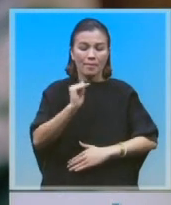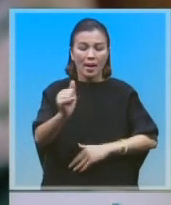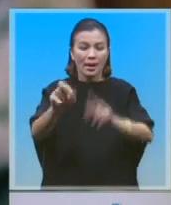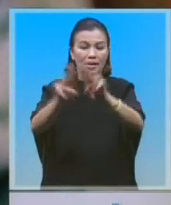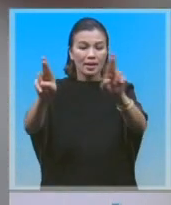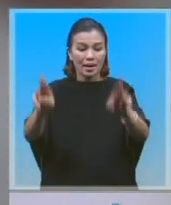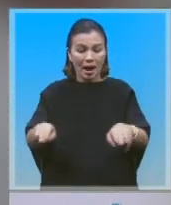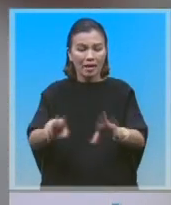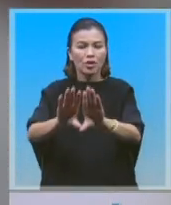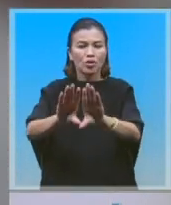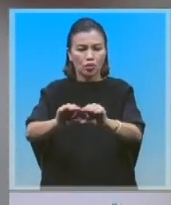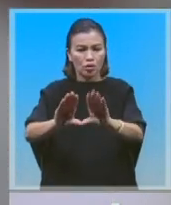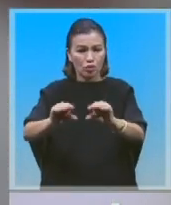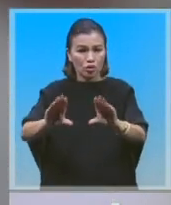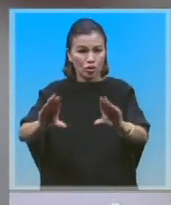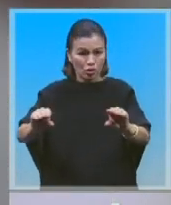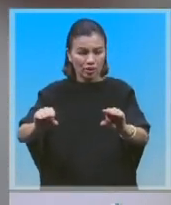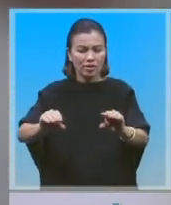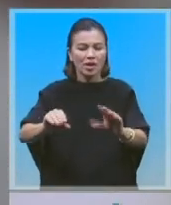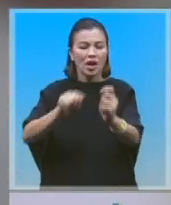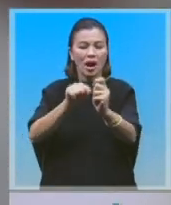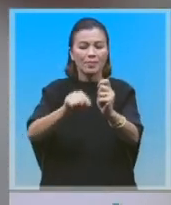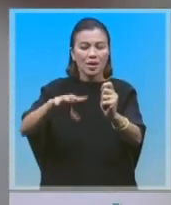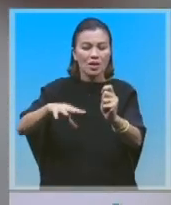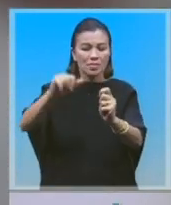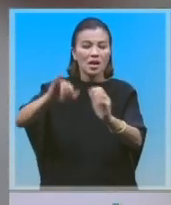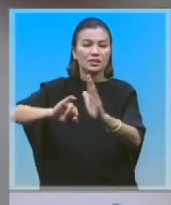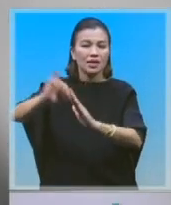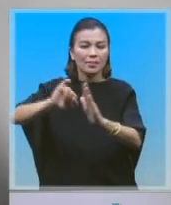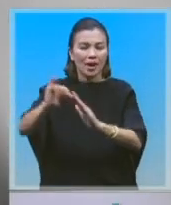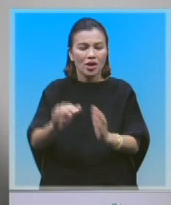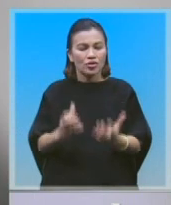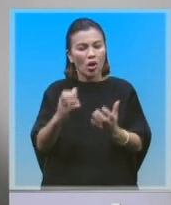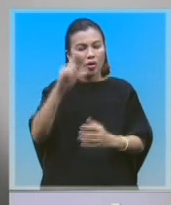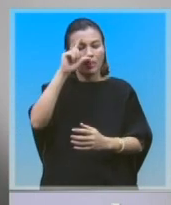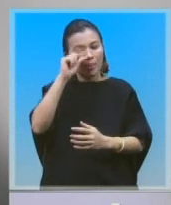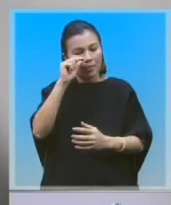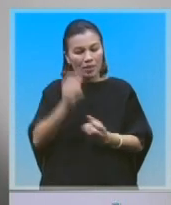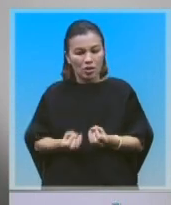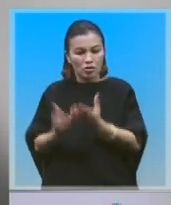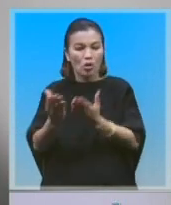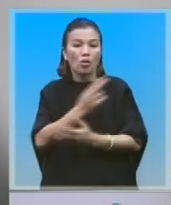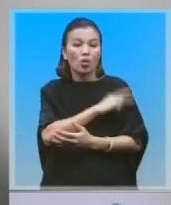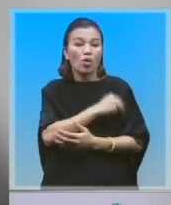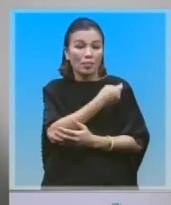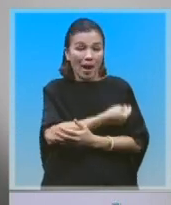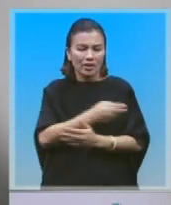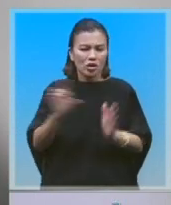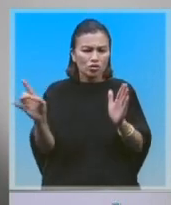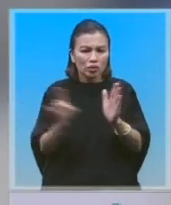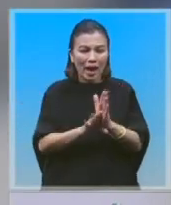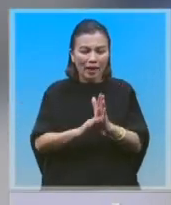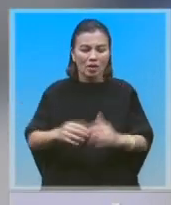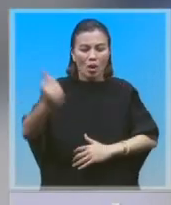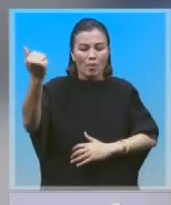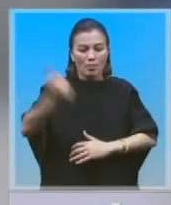ในอำเภอเมืองจังหวัดเชียงใหม่แต่เกิดอาการช็อกแล้วก็หมดสติไปจนต้องรีบนำตัวส่งโรงพยาบาลนะครับแต่สุดท้ายก็ต้องแท้งลูกนะครับ